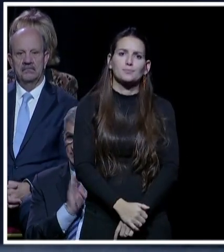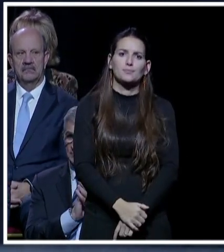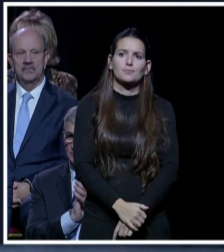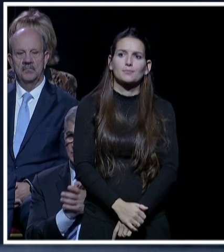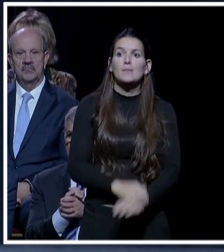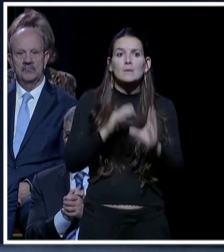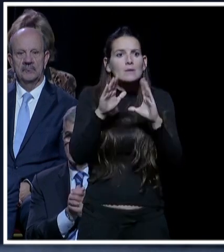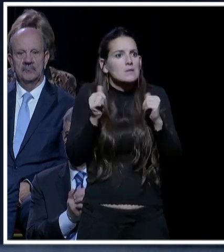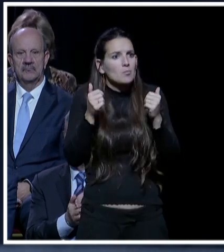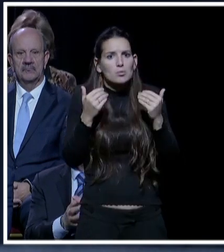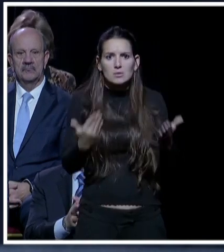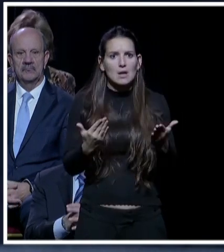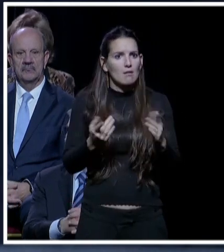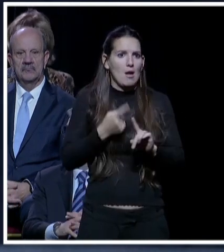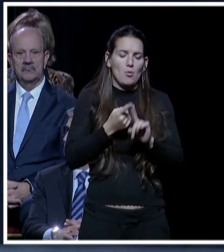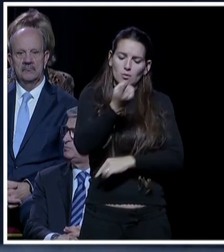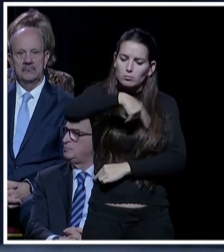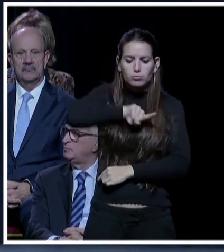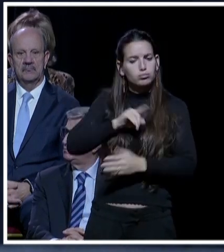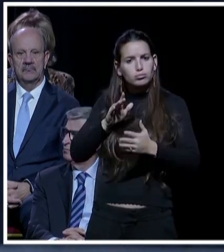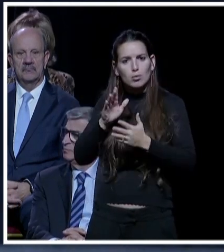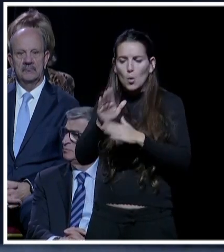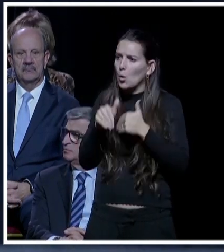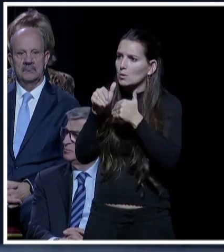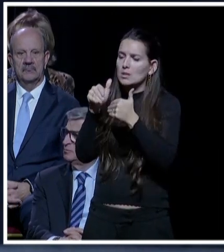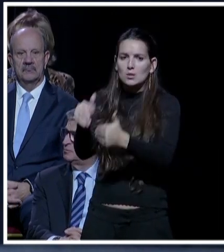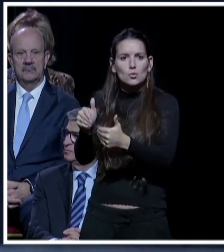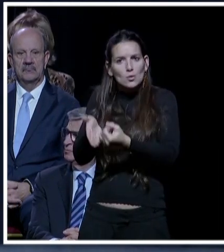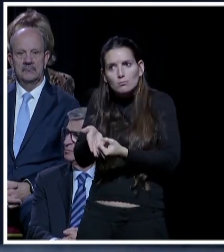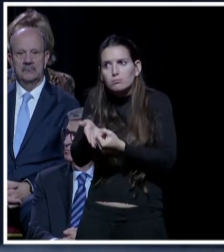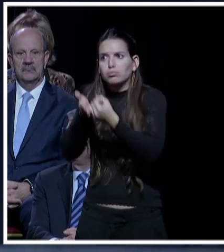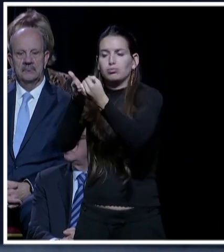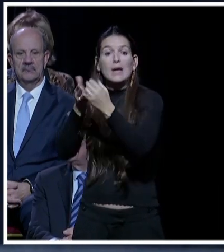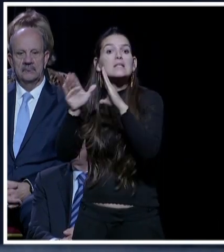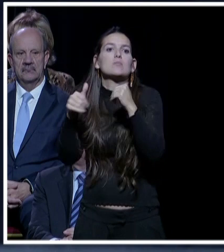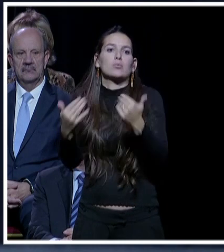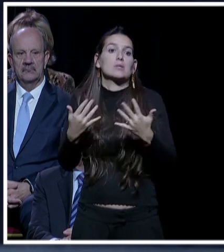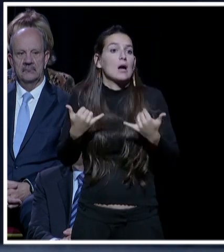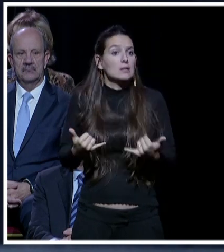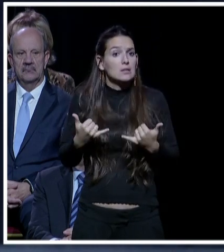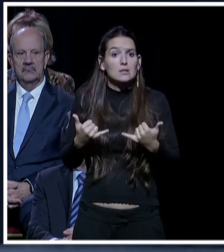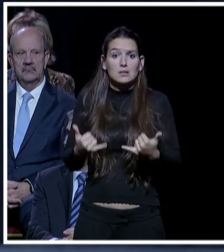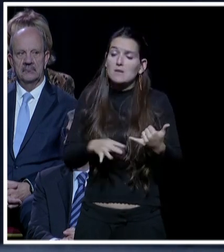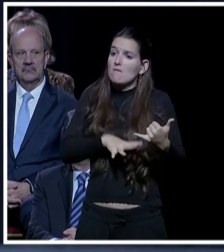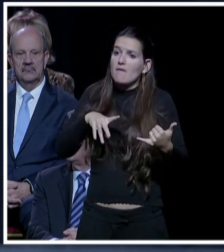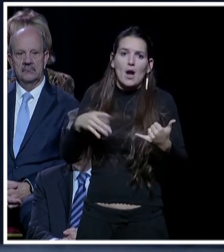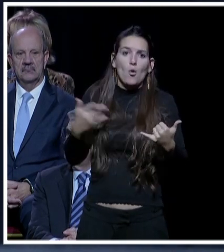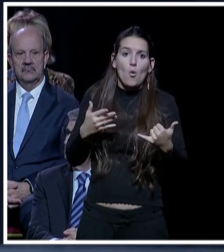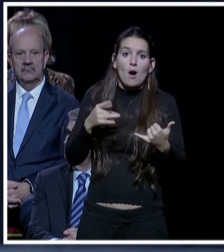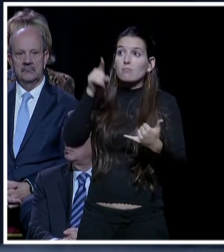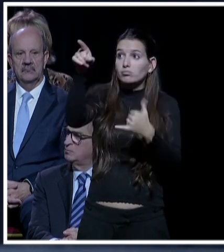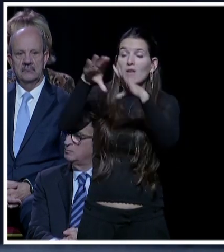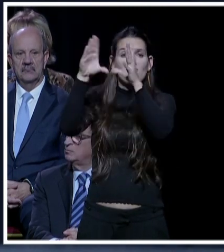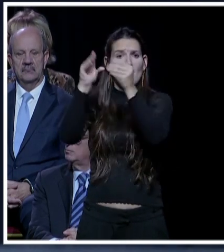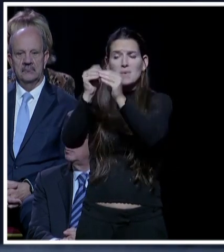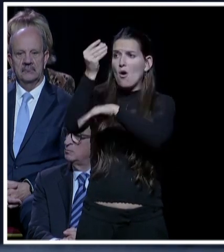Voilà pourquoi nous devons continuer à les soutenir sans faiblir. Et voilà pourquoi nous sommes fiers au Canet d'accueillir des femmes et des enfants venus trouver chez